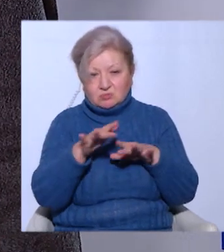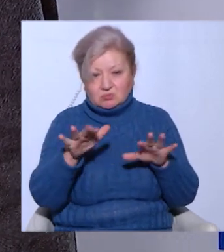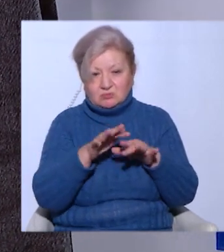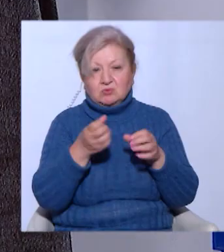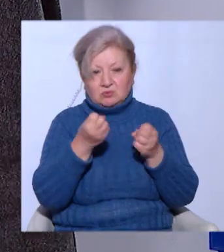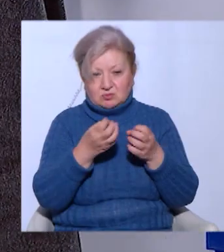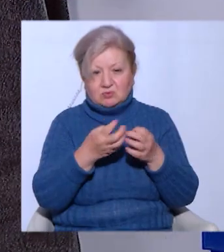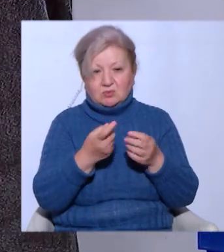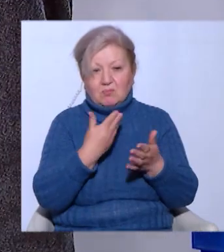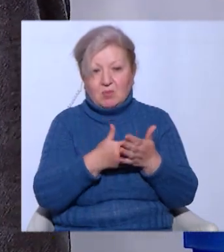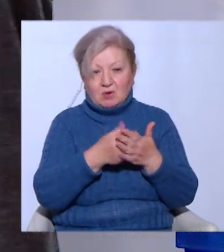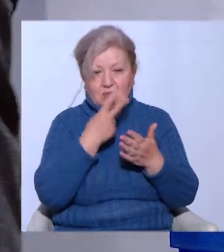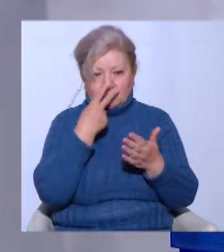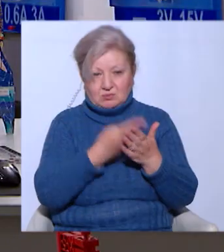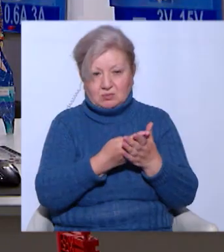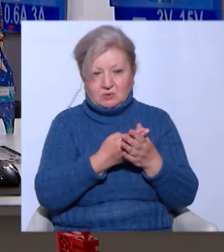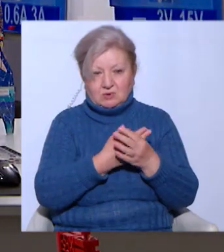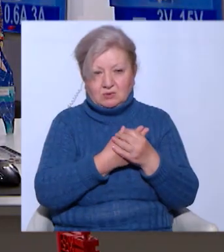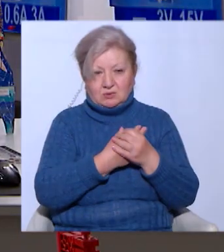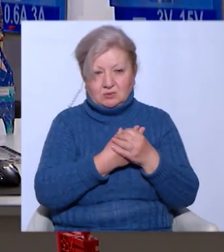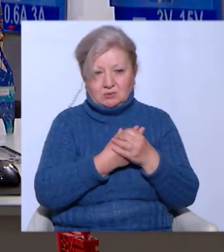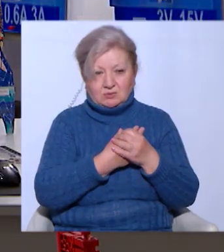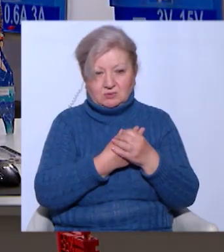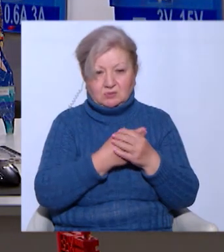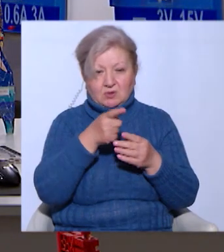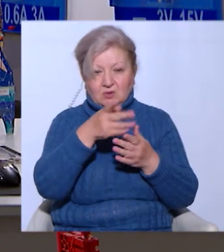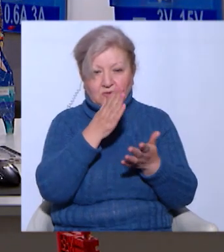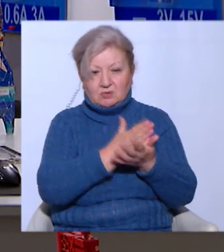მოძრაობას, აჩქარებულ მოძრაობას და ერთი-ორი მაგალითი კიდევ განვიხილოთ.